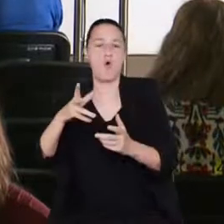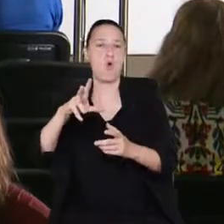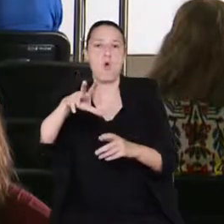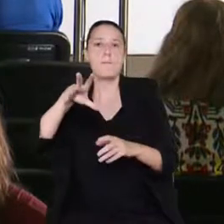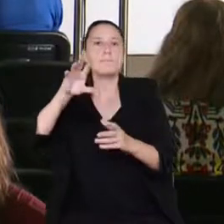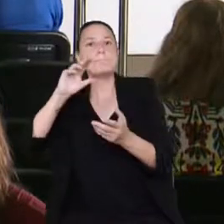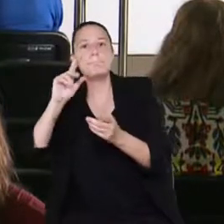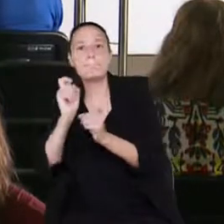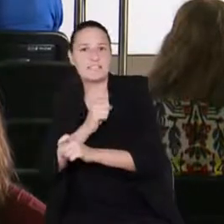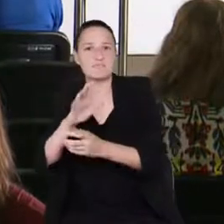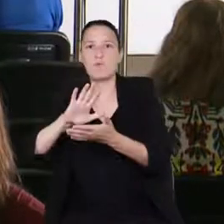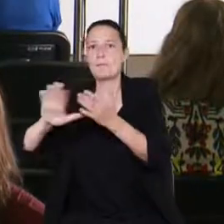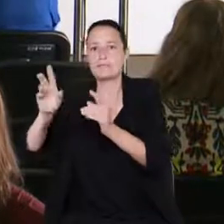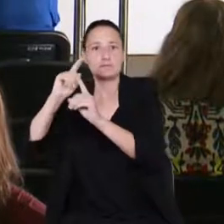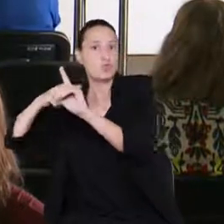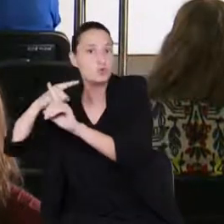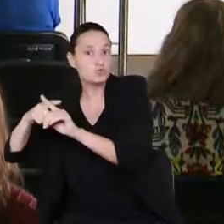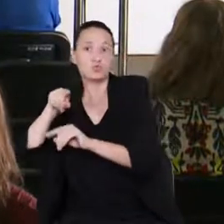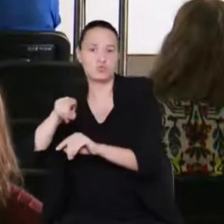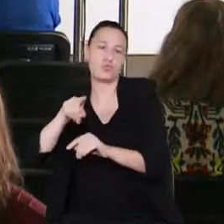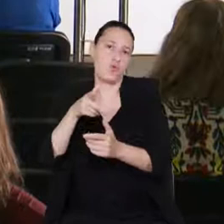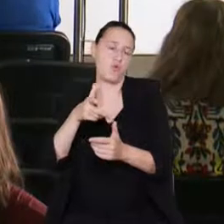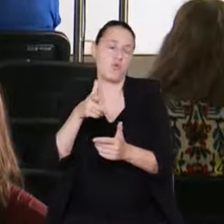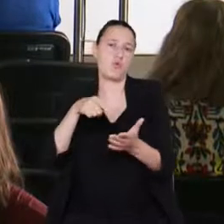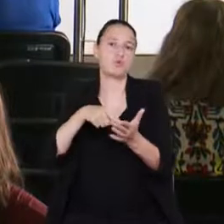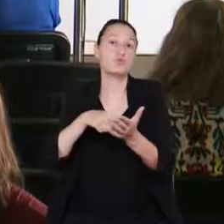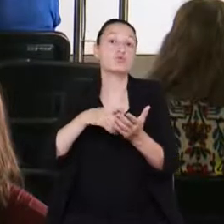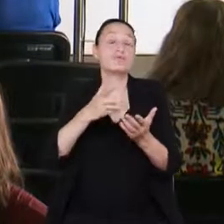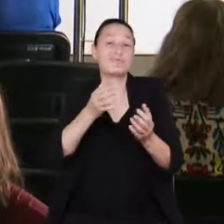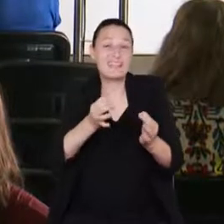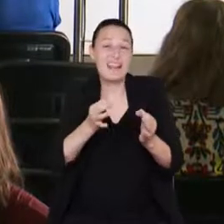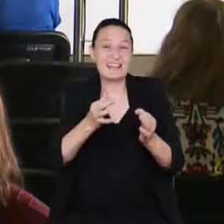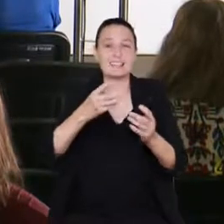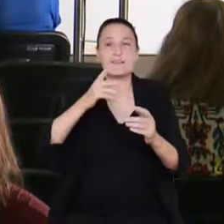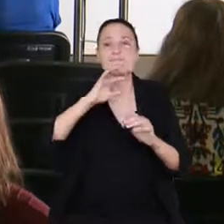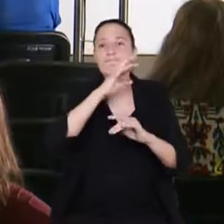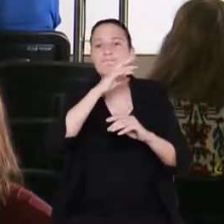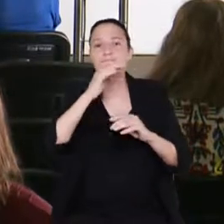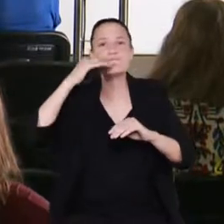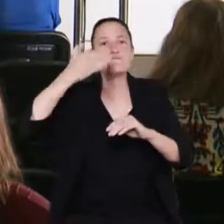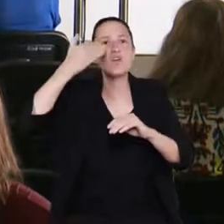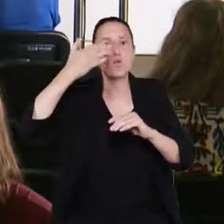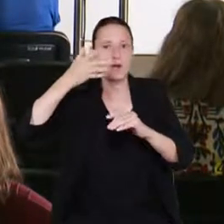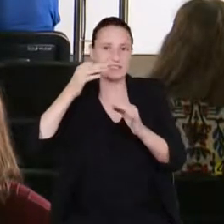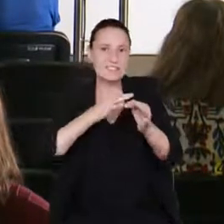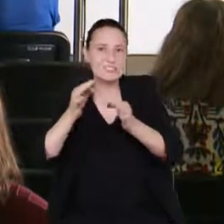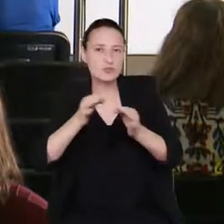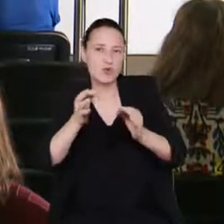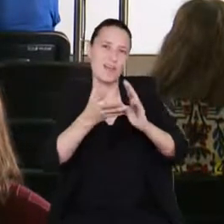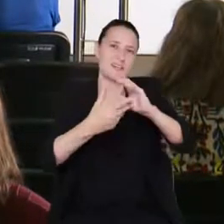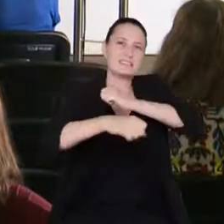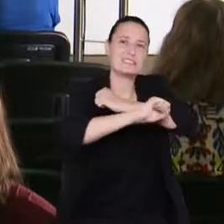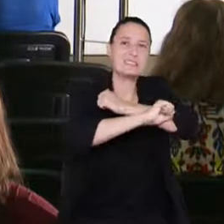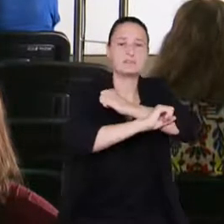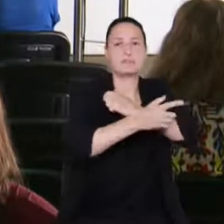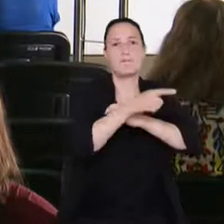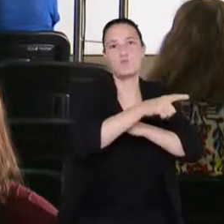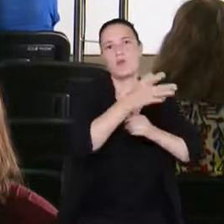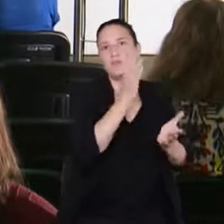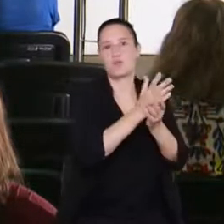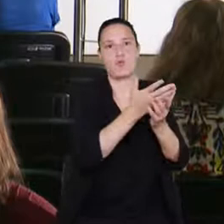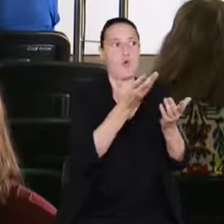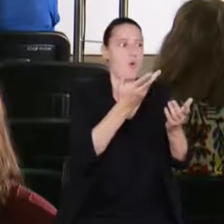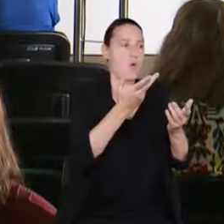ideologia nacjonalistyczno-klerykalna, a zarazem narodowo-ludowa, zastępuje wykład historii serią schematów i obrazków sławiących bohaterstwo